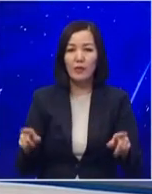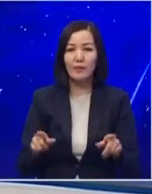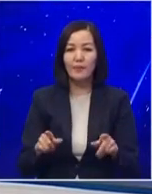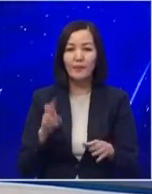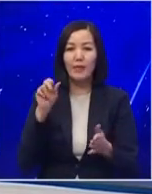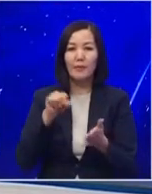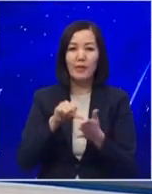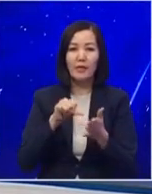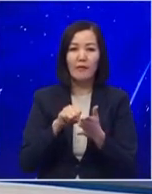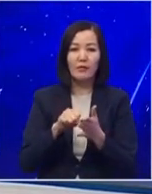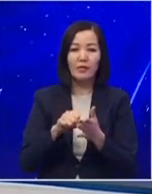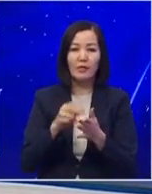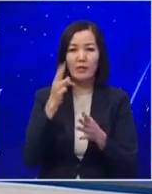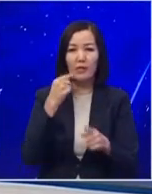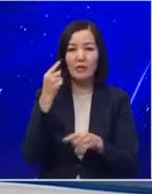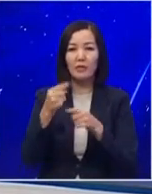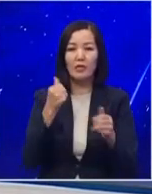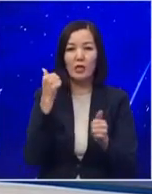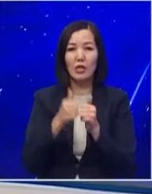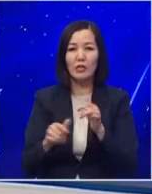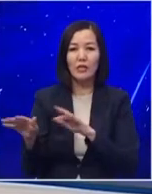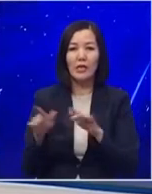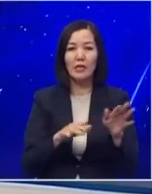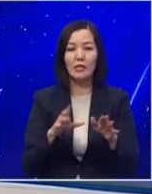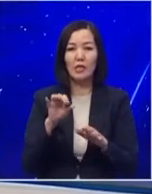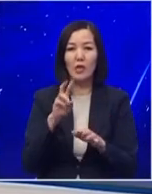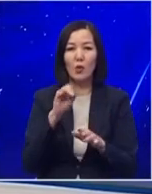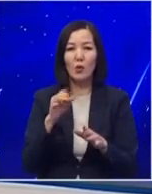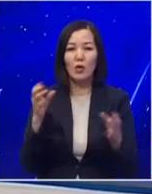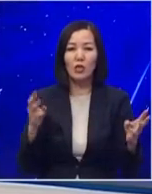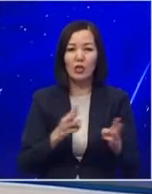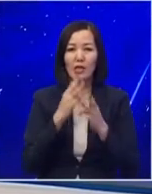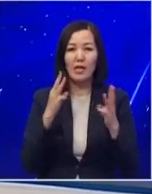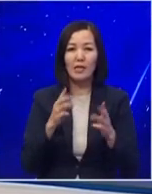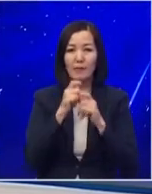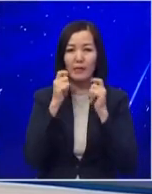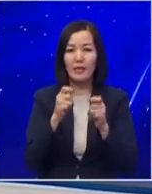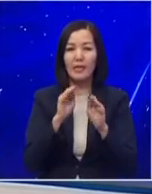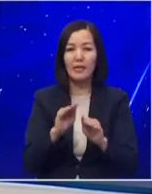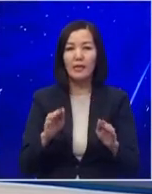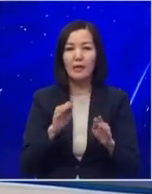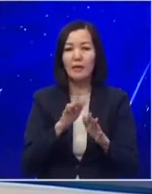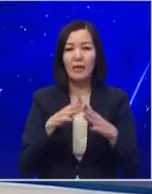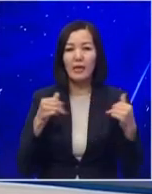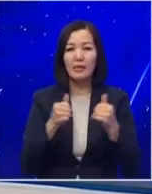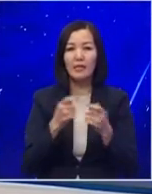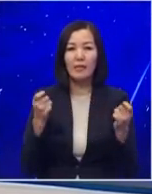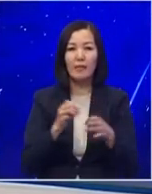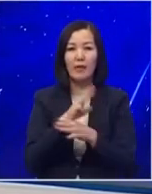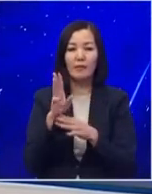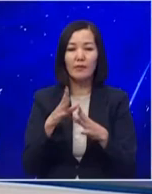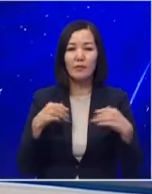принявшая участие в традиционной ежегодной акции елка желаний они подарили детям из многодетных и малообеспеченных